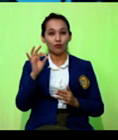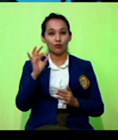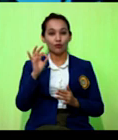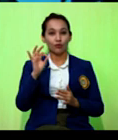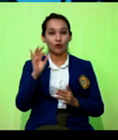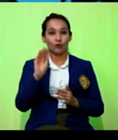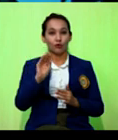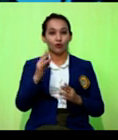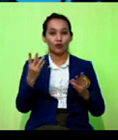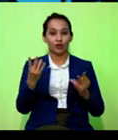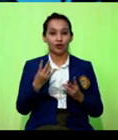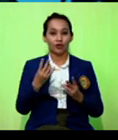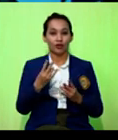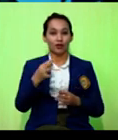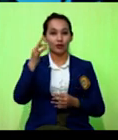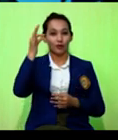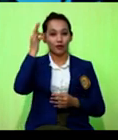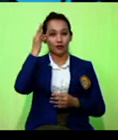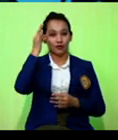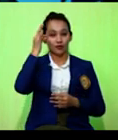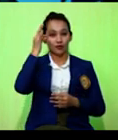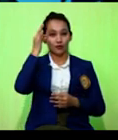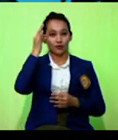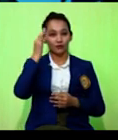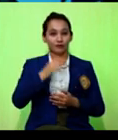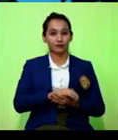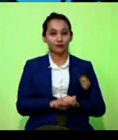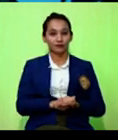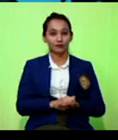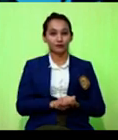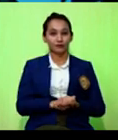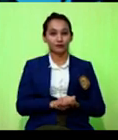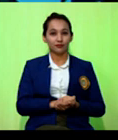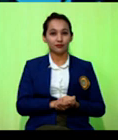kerak. Siz yodingizdan ko'pincha shuni esdan chiqarasiz.